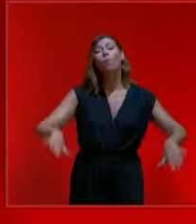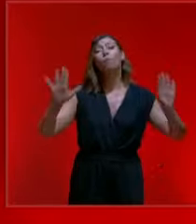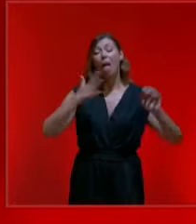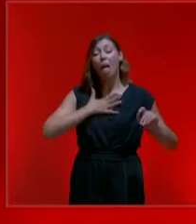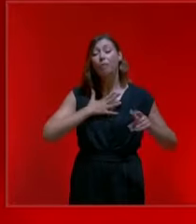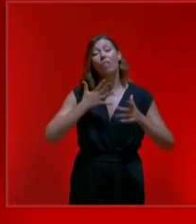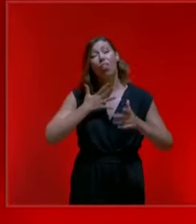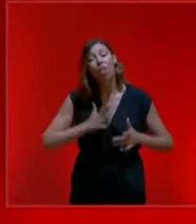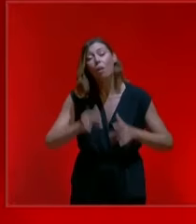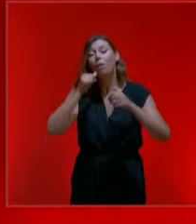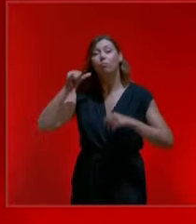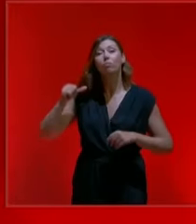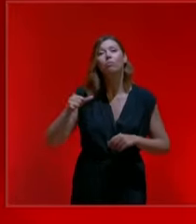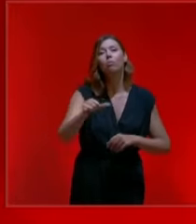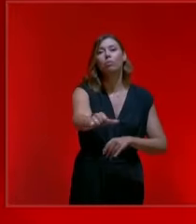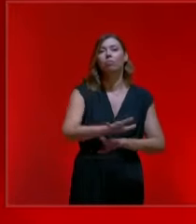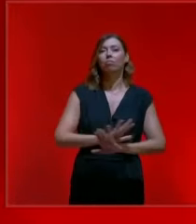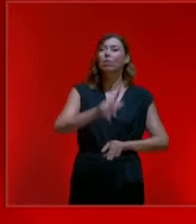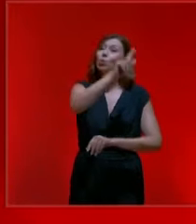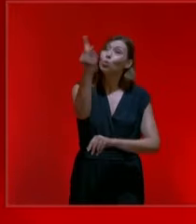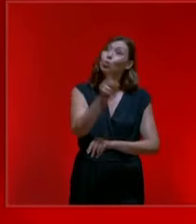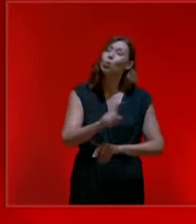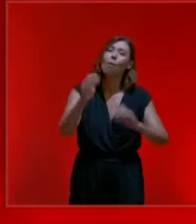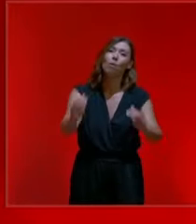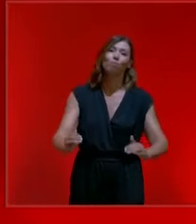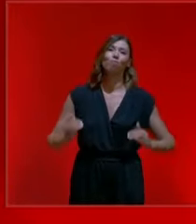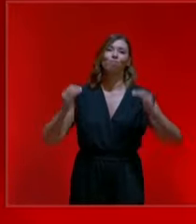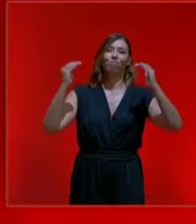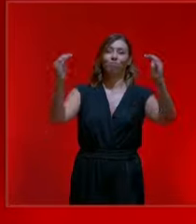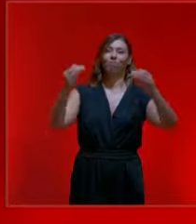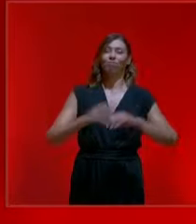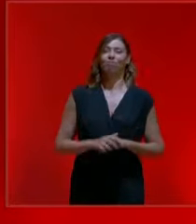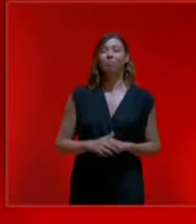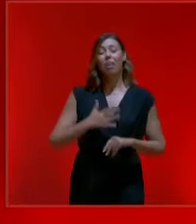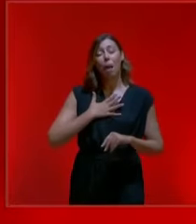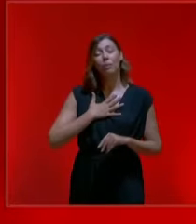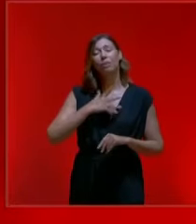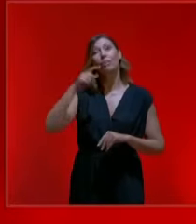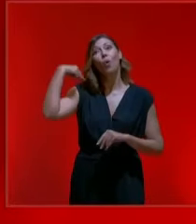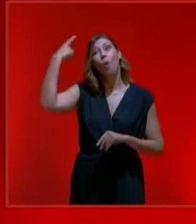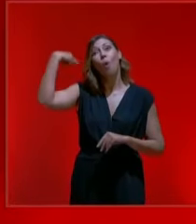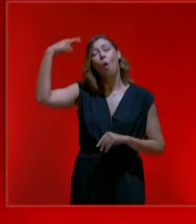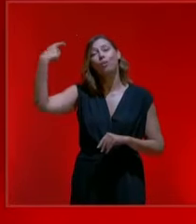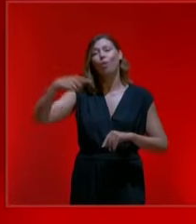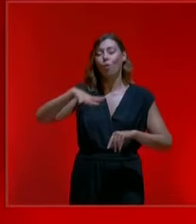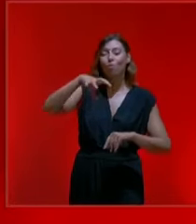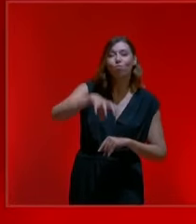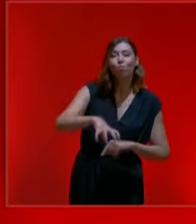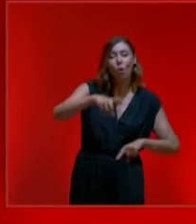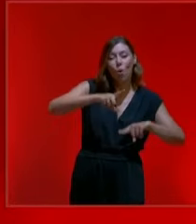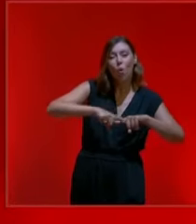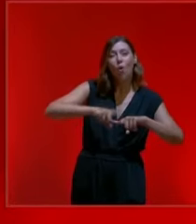για τη βελτίωση της ζωής. Ονειρευόμαστε μια χώρα όπου κάθε ένας, κάθε μια, έχει την ευκαιρία